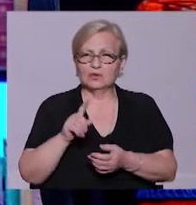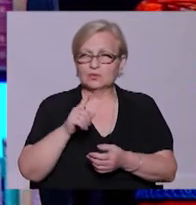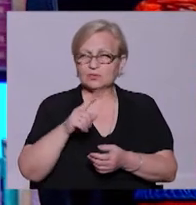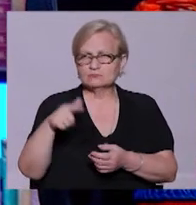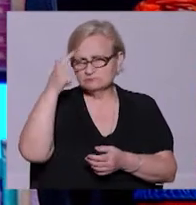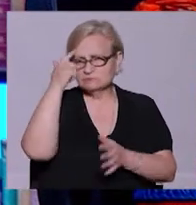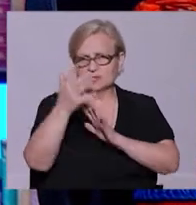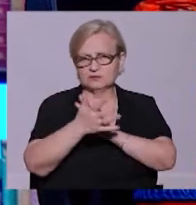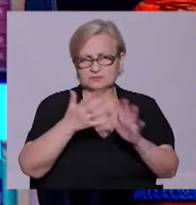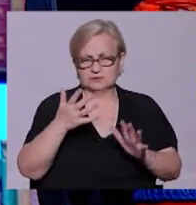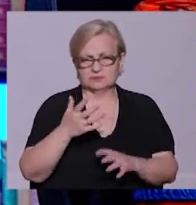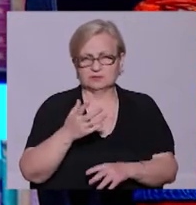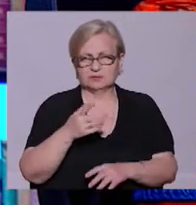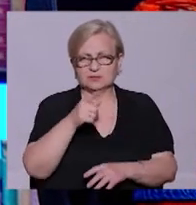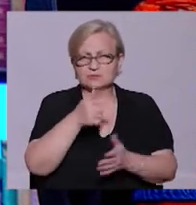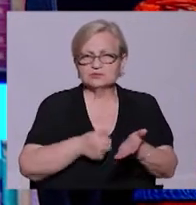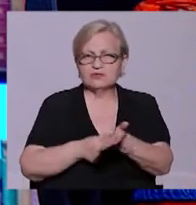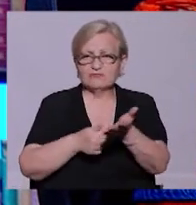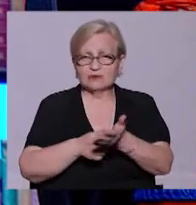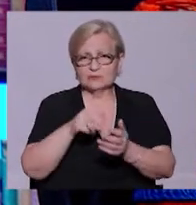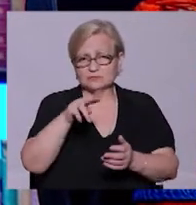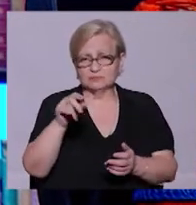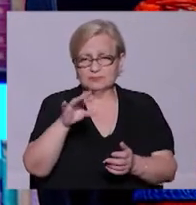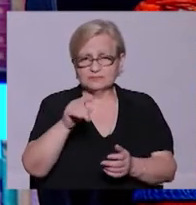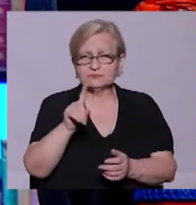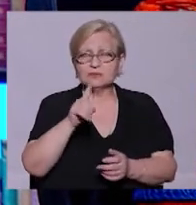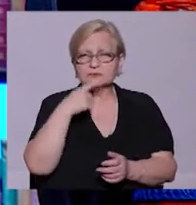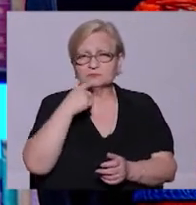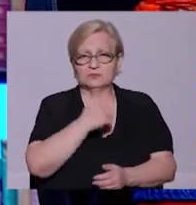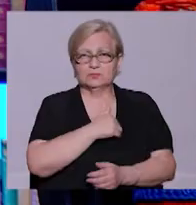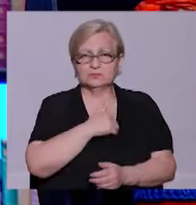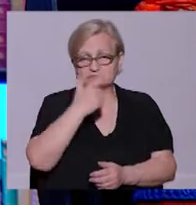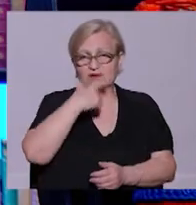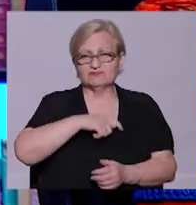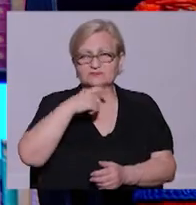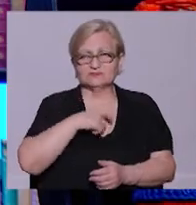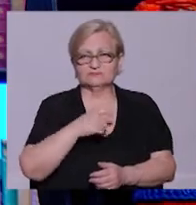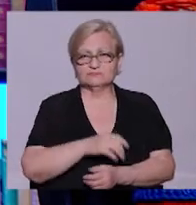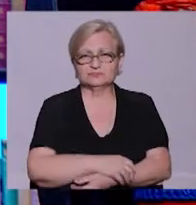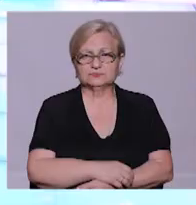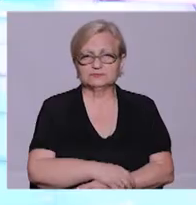იყოს. დავეხმაროთ პეპის იმის თქმაში, რისი თქმაც უნდოდა. საკუთარი თავისთვის.